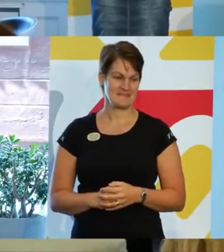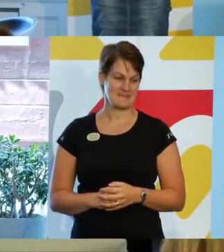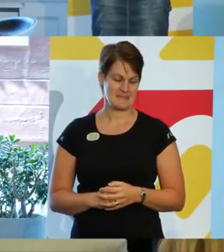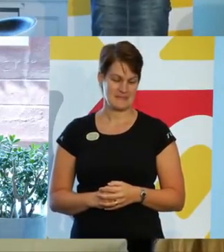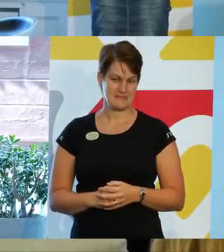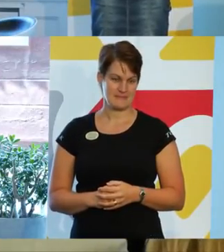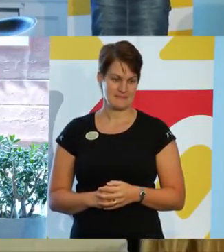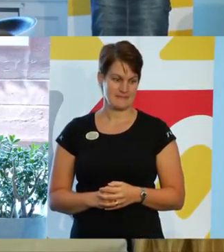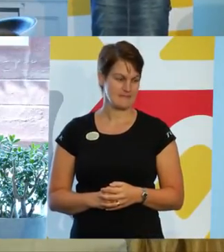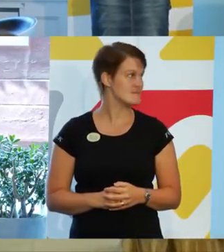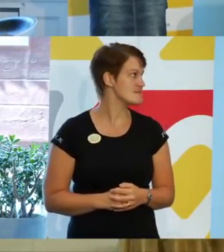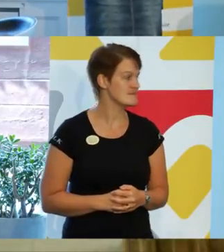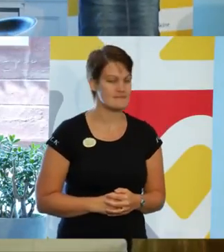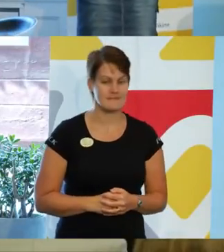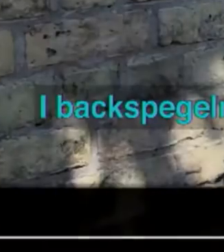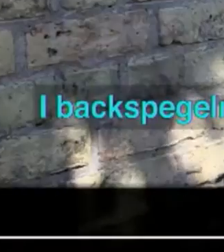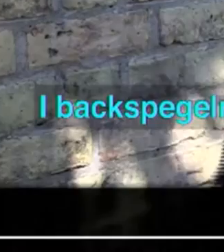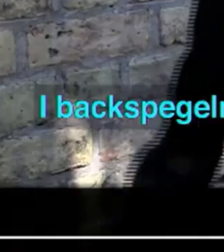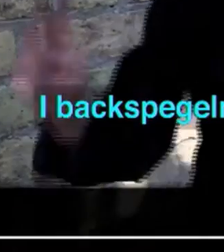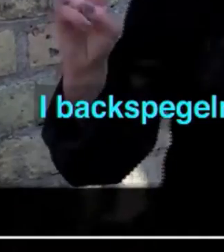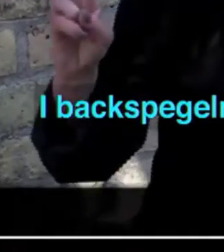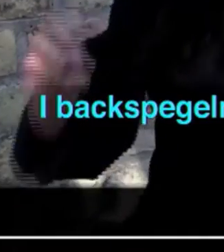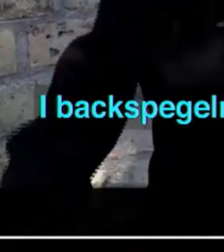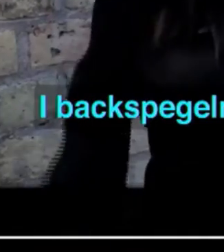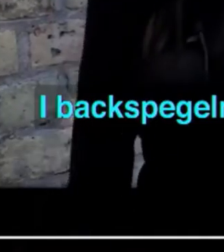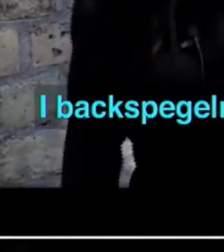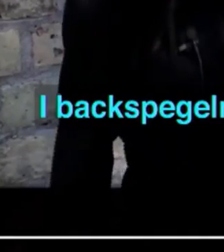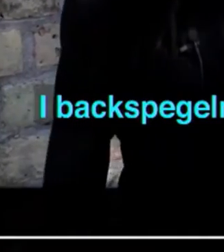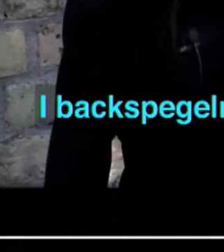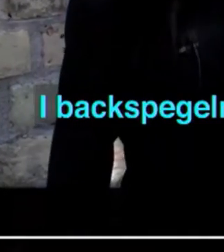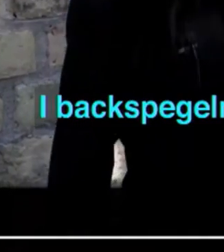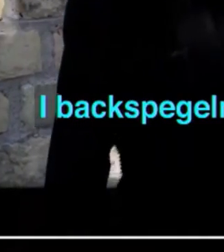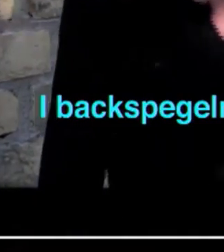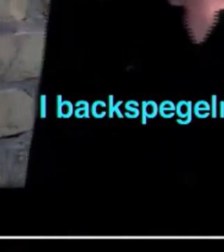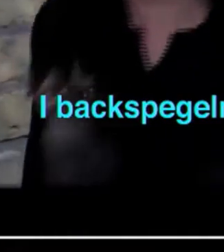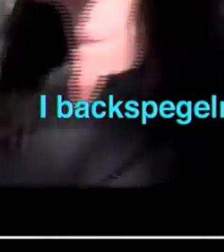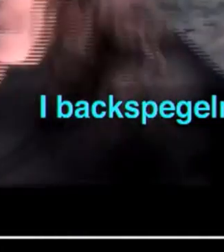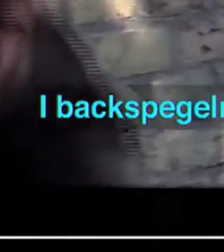I backspegeln i kväll. Vilka var vi år 2016?